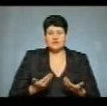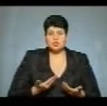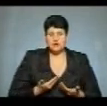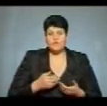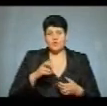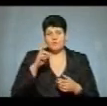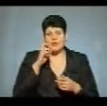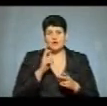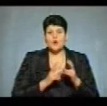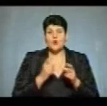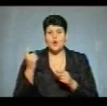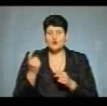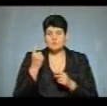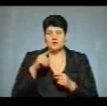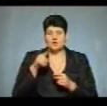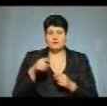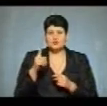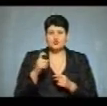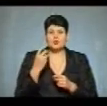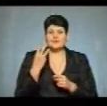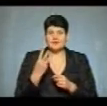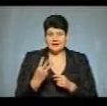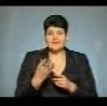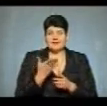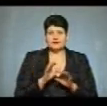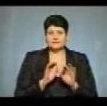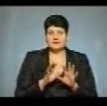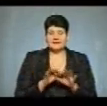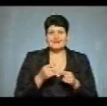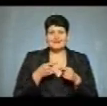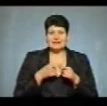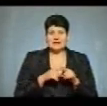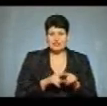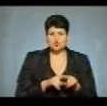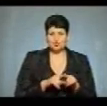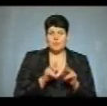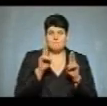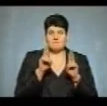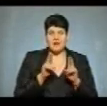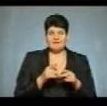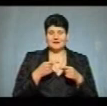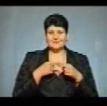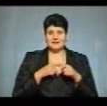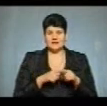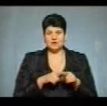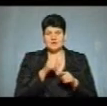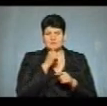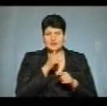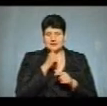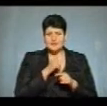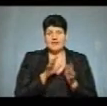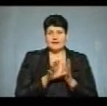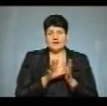житлово-комунального господарства номер 103, який регламентує технічну правила експлуатації